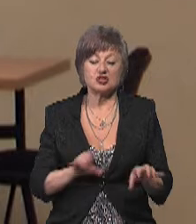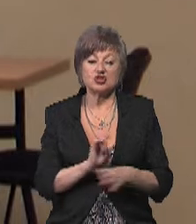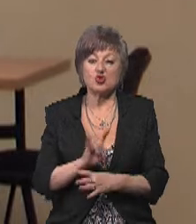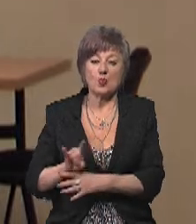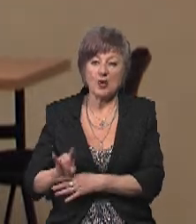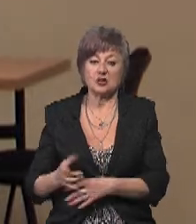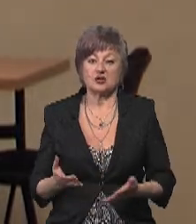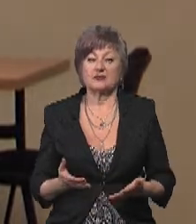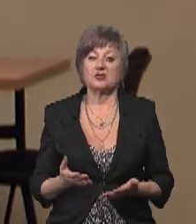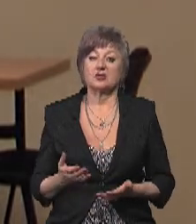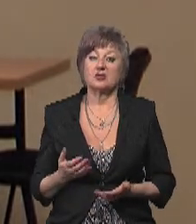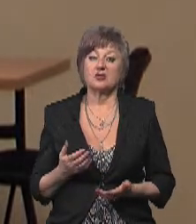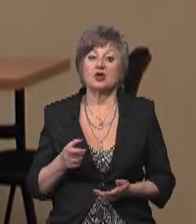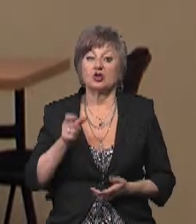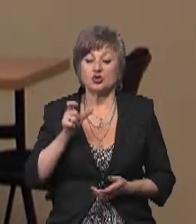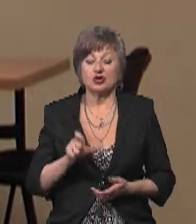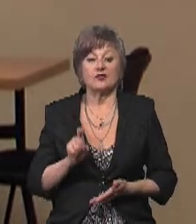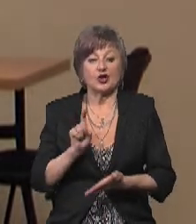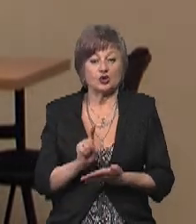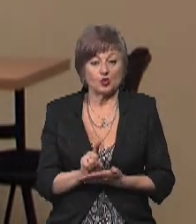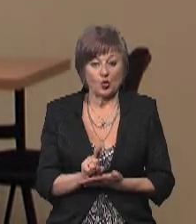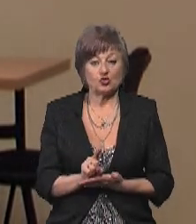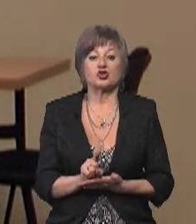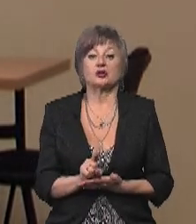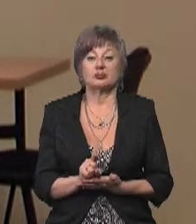неї приходять, то людина повинна